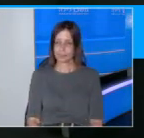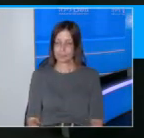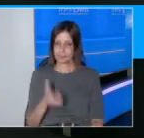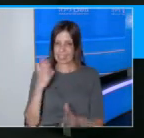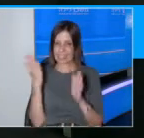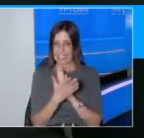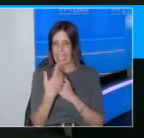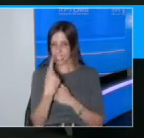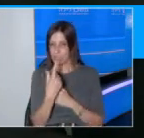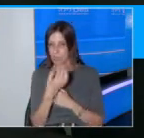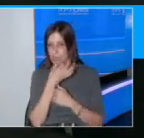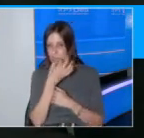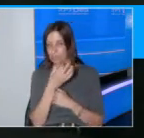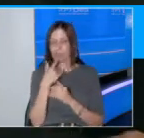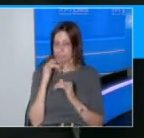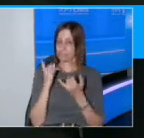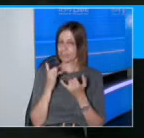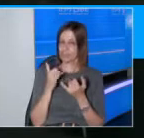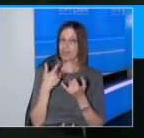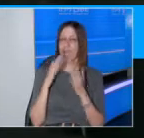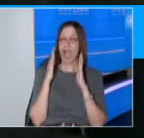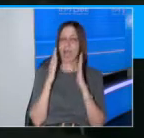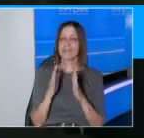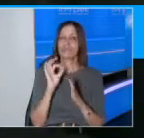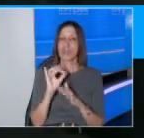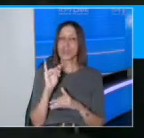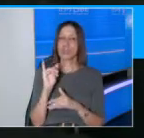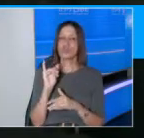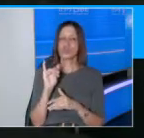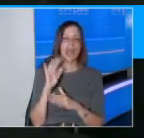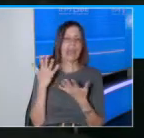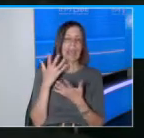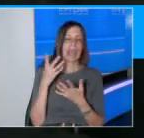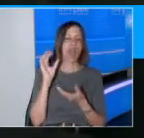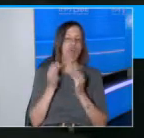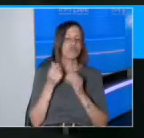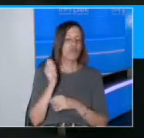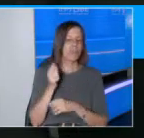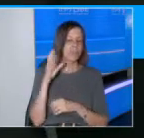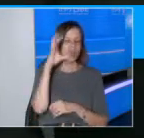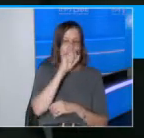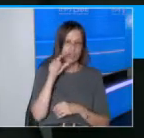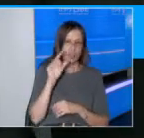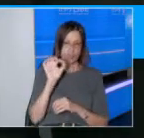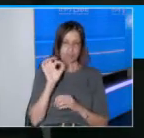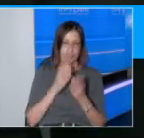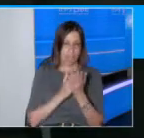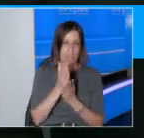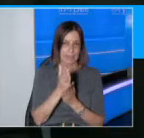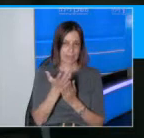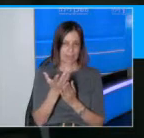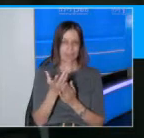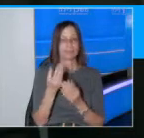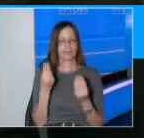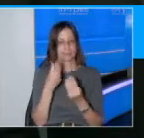התיק עצמו? כן. על האמינות אפילו של ישועה, איך השופטים תופסים אותו? כעד אמין? אוקיי,